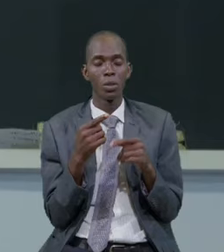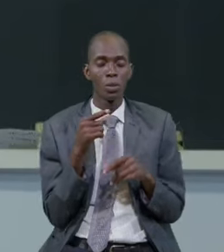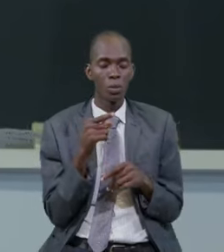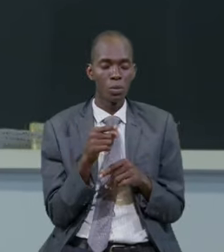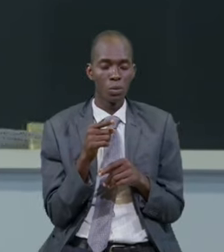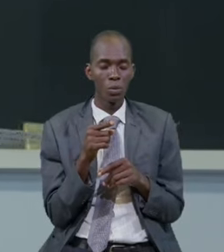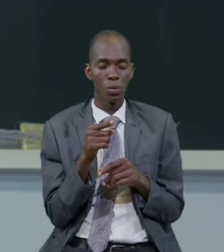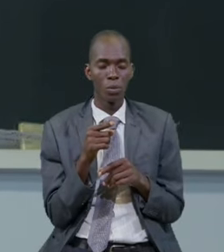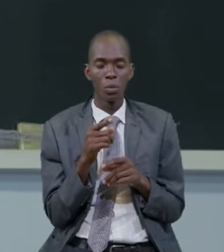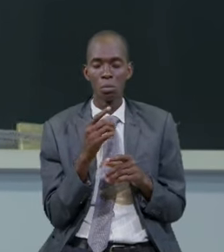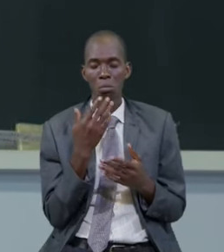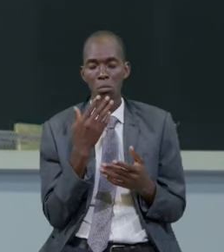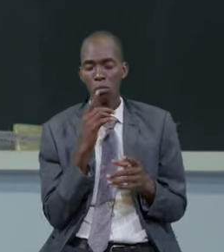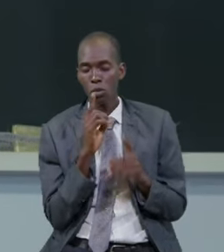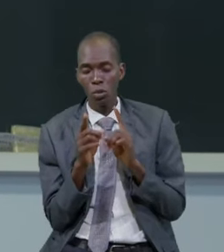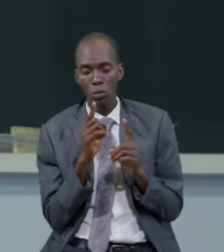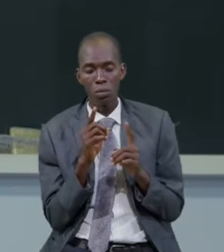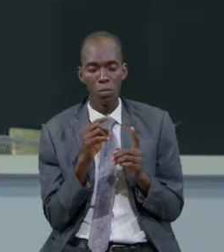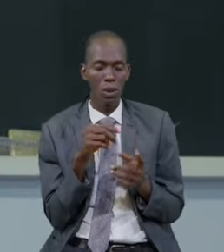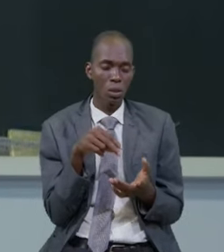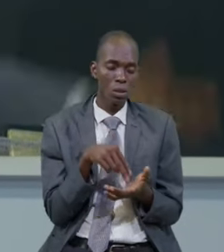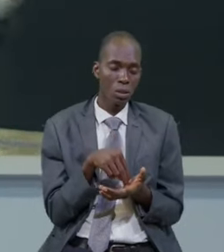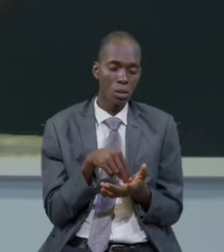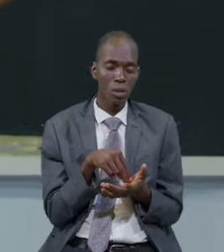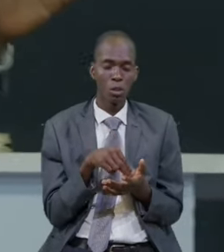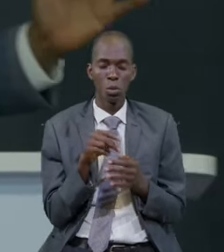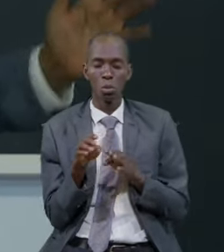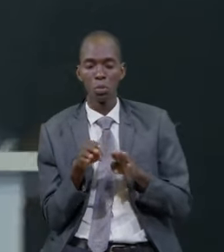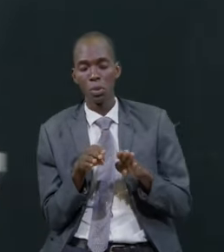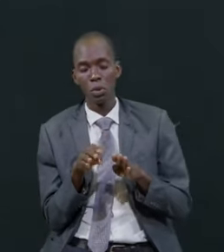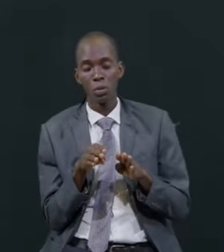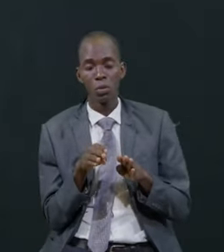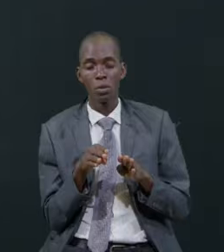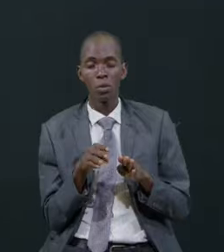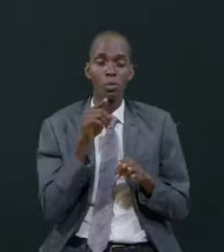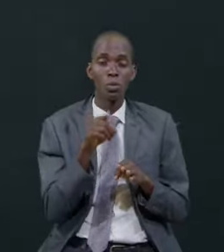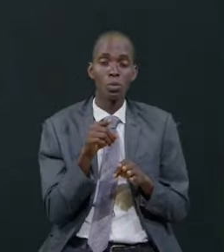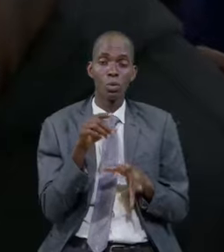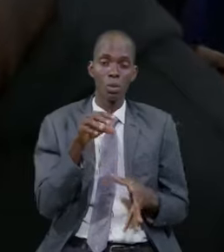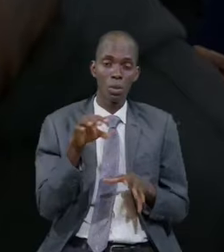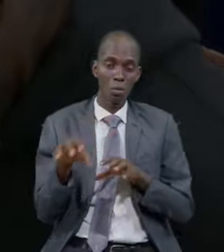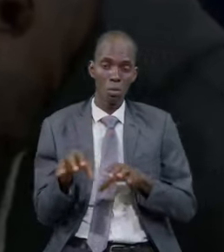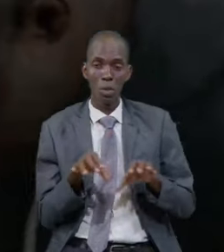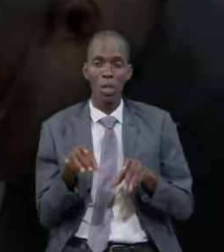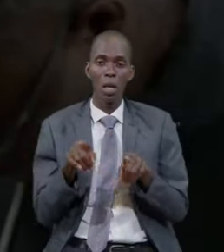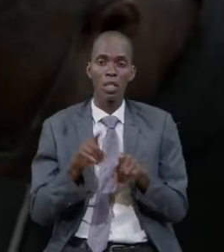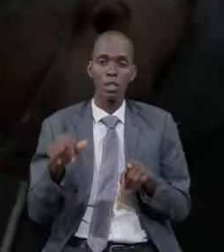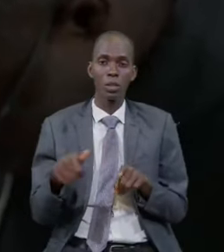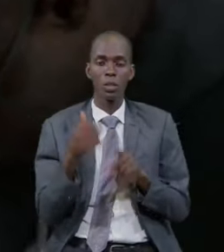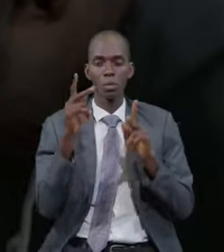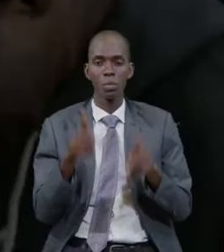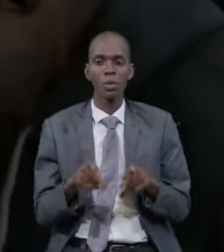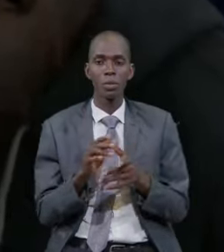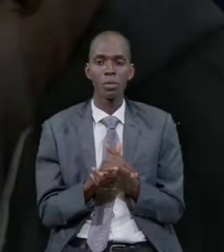tu marcheras, tu vivras, tu tiendras, tu te comporteras. Tu agiras comme un autre homme.